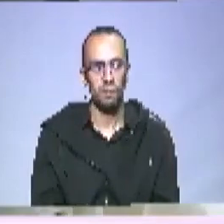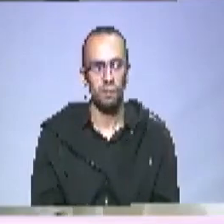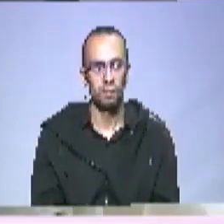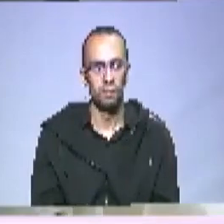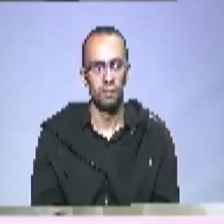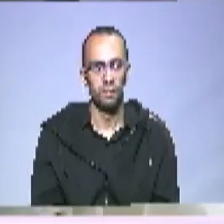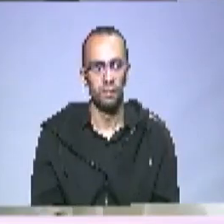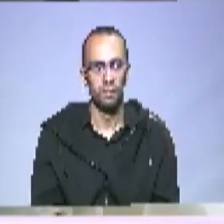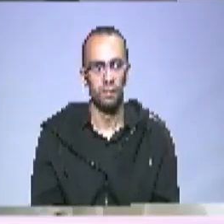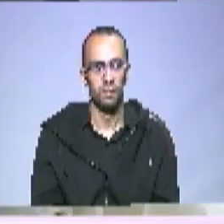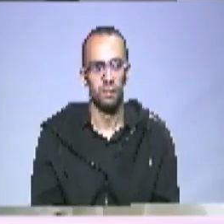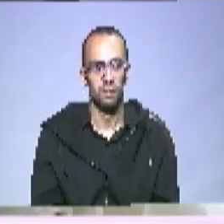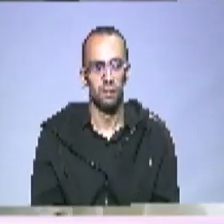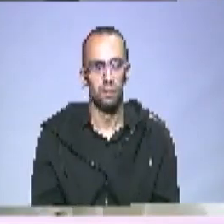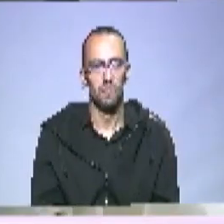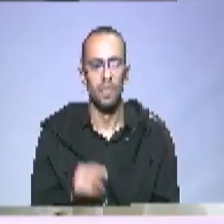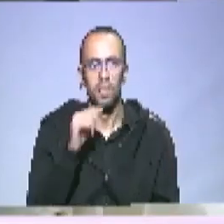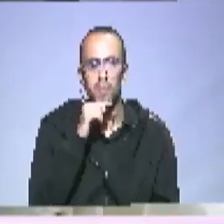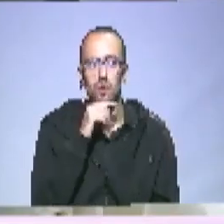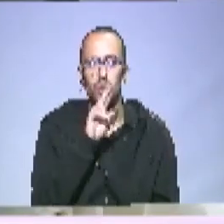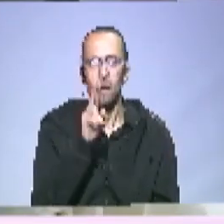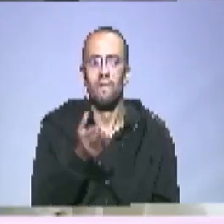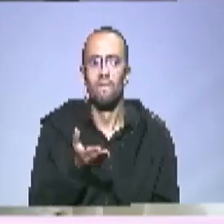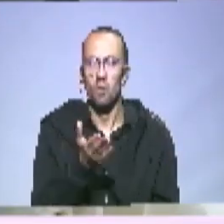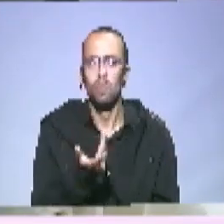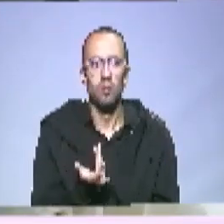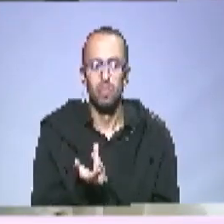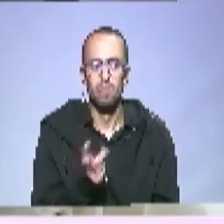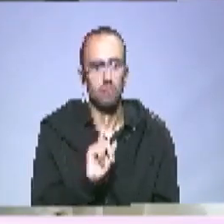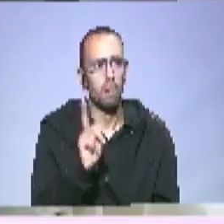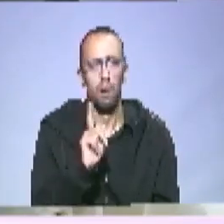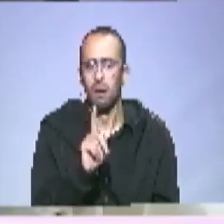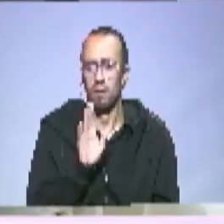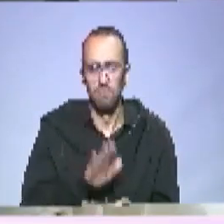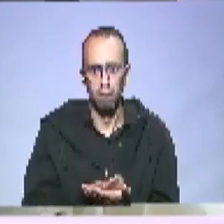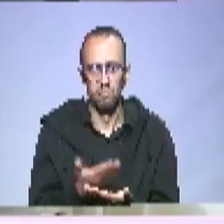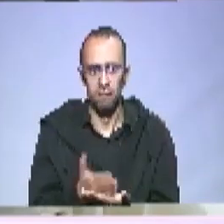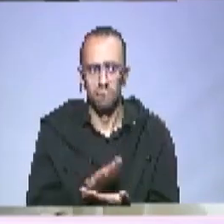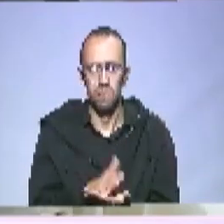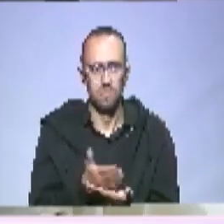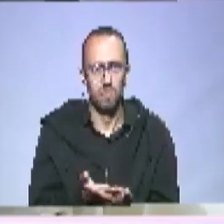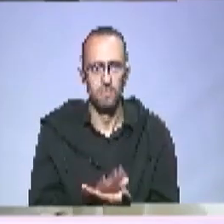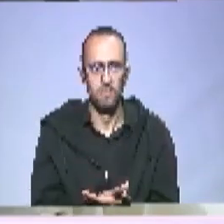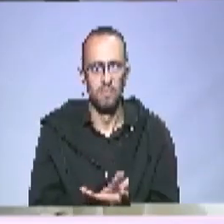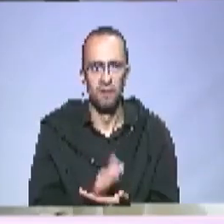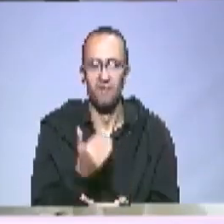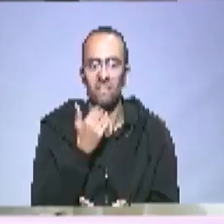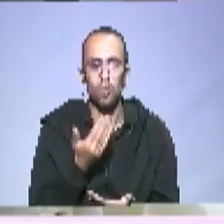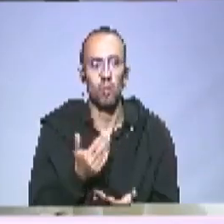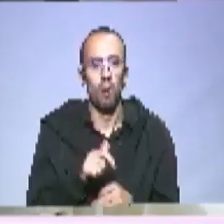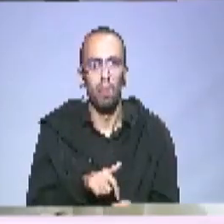حلوه قوي يا شيف. تقعد في الفرن قد ايه بقى؟ لا حضرتك احنا هنسويها بقى واحنا واقفين كده في شويه الفرن.